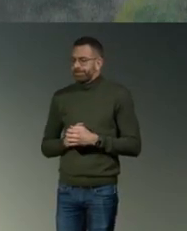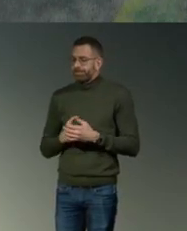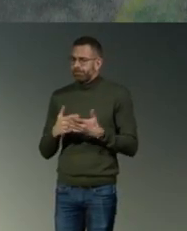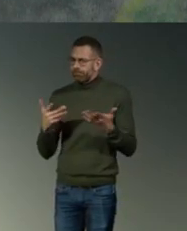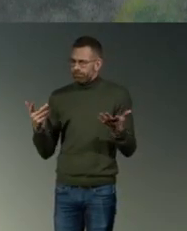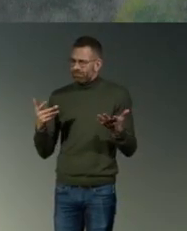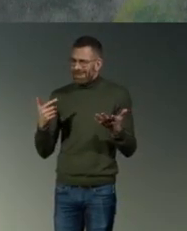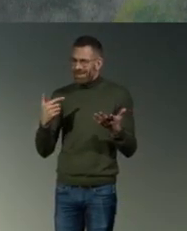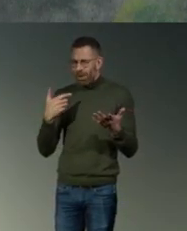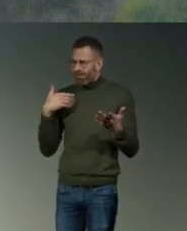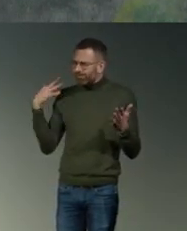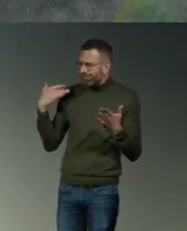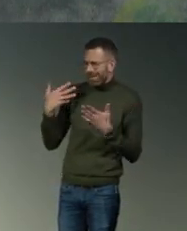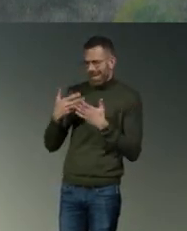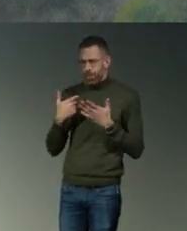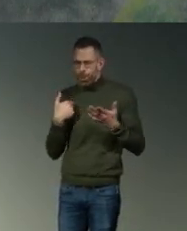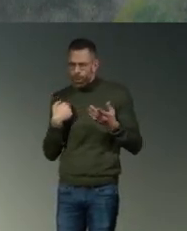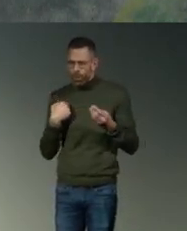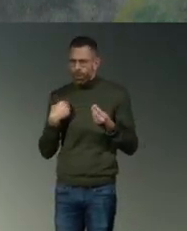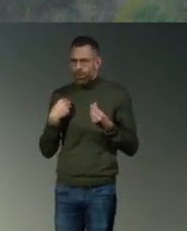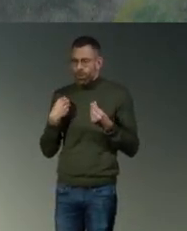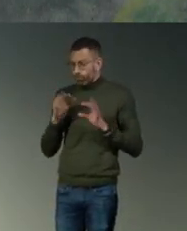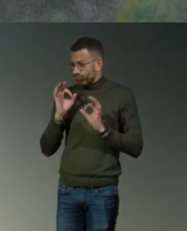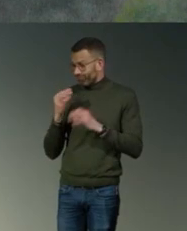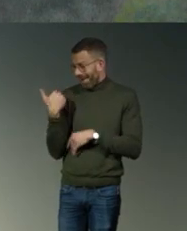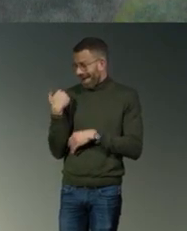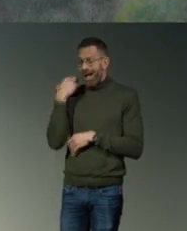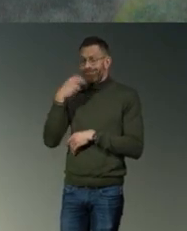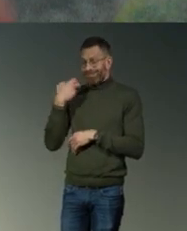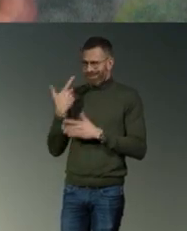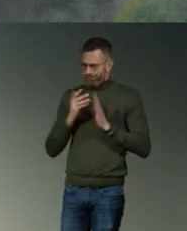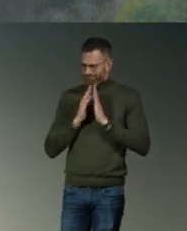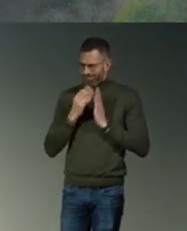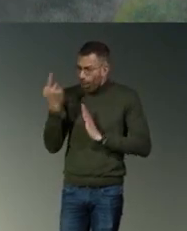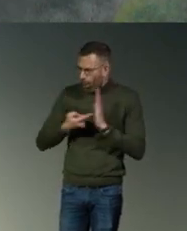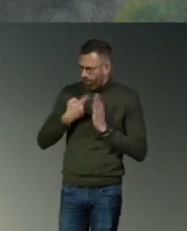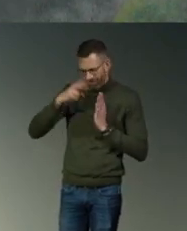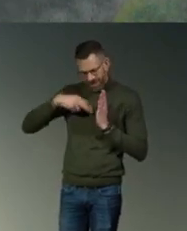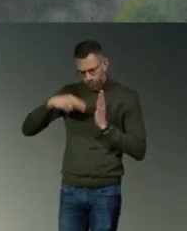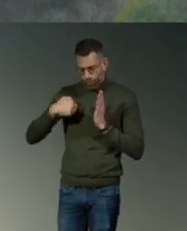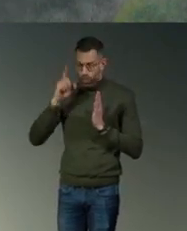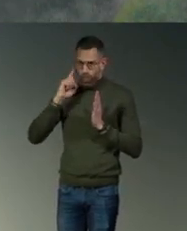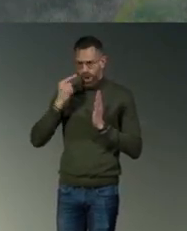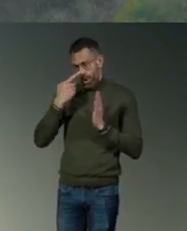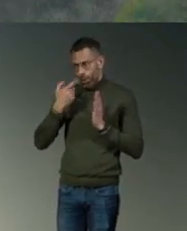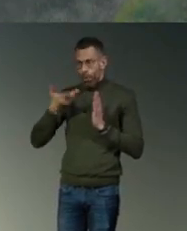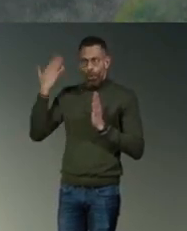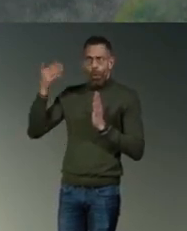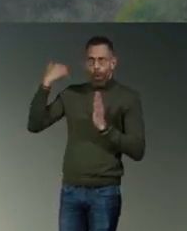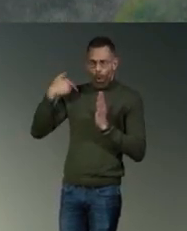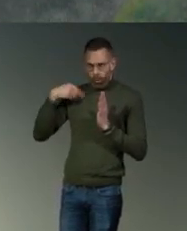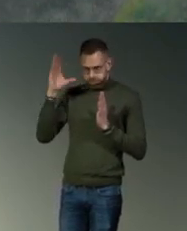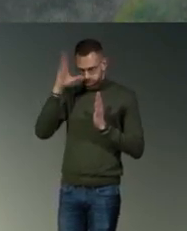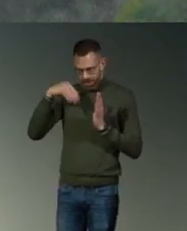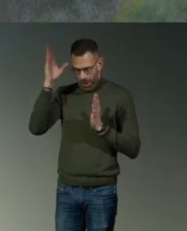encore très tiède. Et d'ailleurs, j'ai relu tout à l'heure dans le train le livre parce qu'il me semblait déjà un petit peu loin pour être sûre que